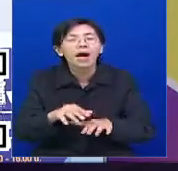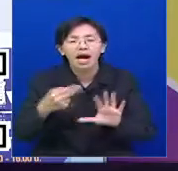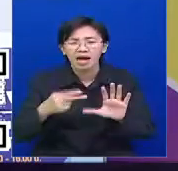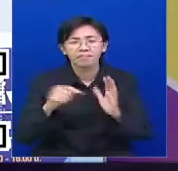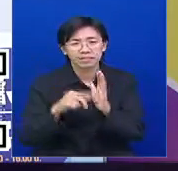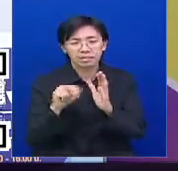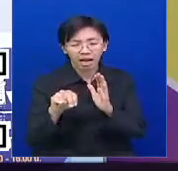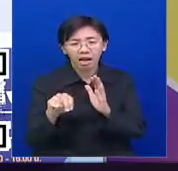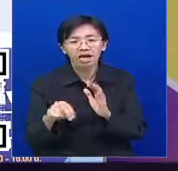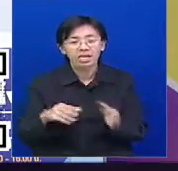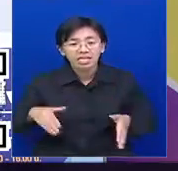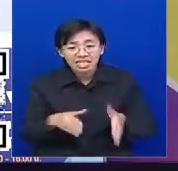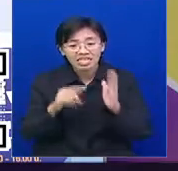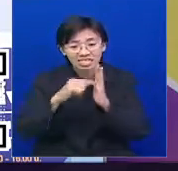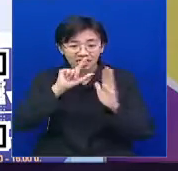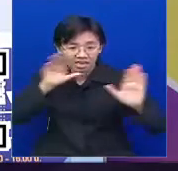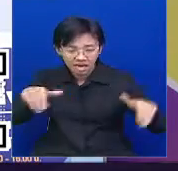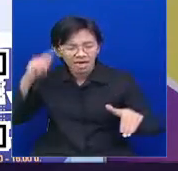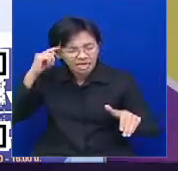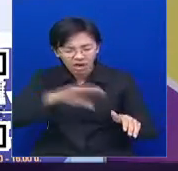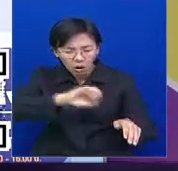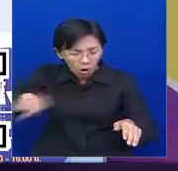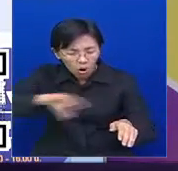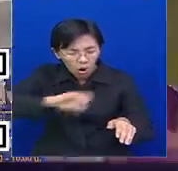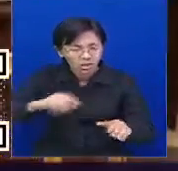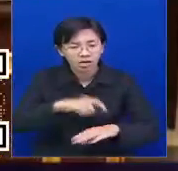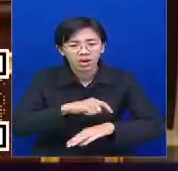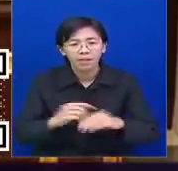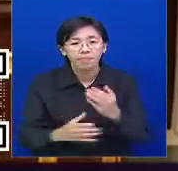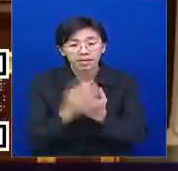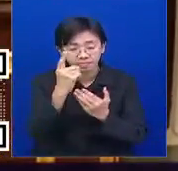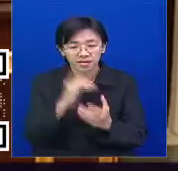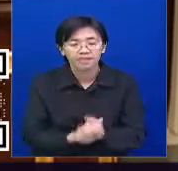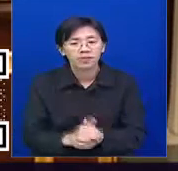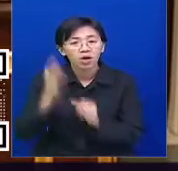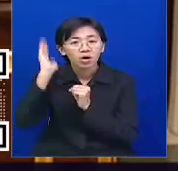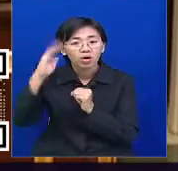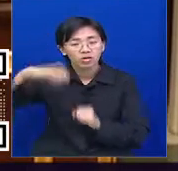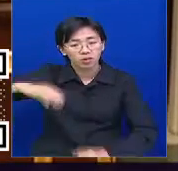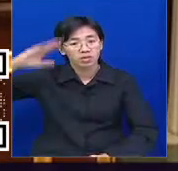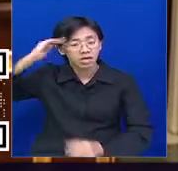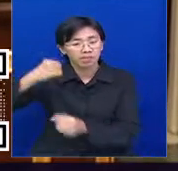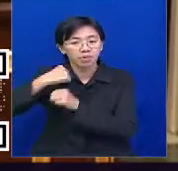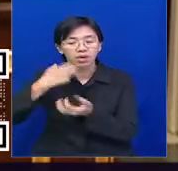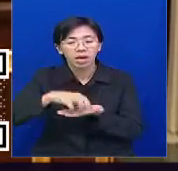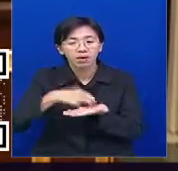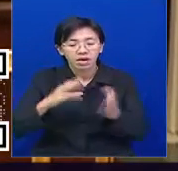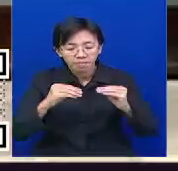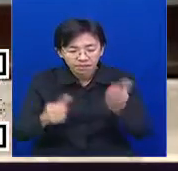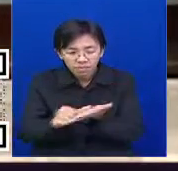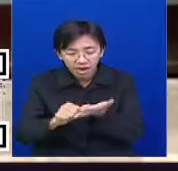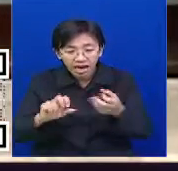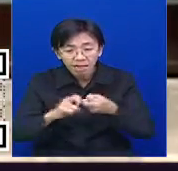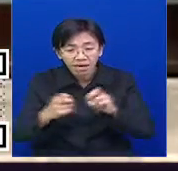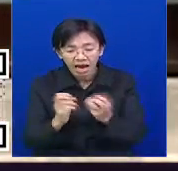แล้วคาดใช้เวลา1สัปดาห์พันเอกวินไทยสุวารีโฆษกกองทัพบกกล่าวว่าที่ประชุมแก้ปัญหาผักตบชวา